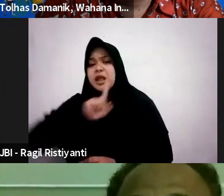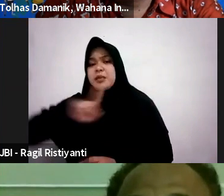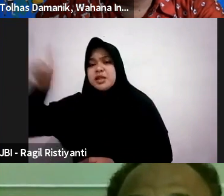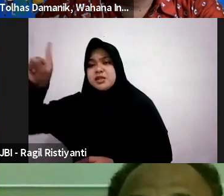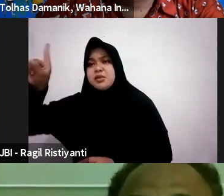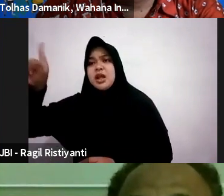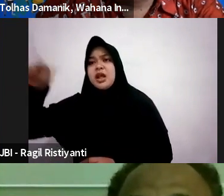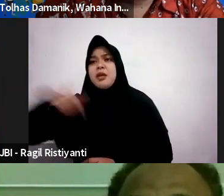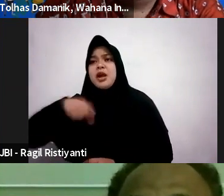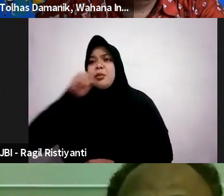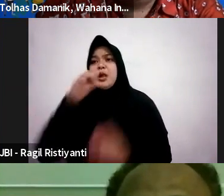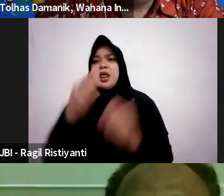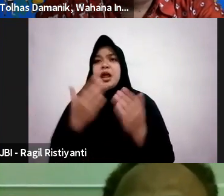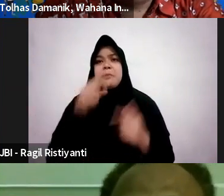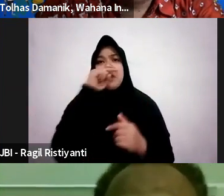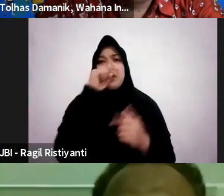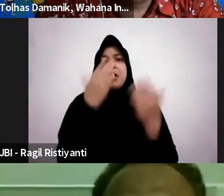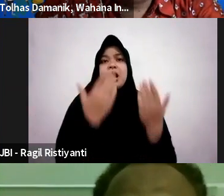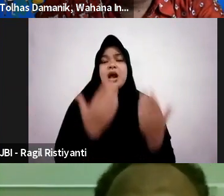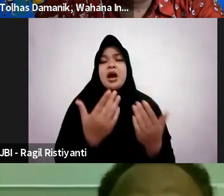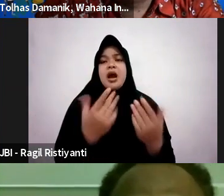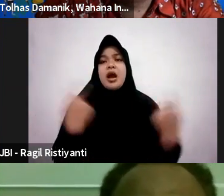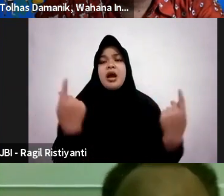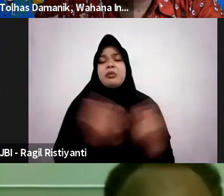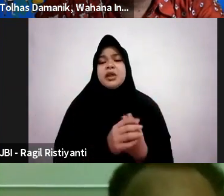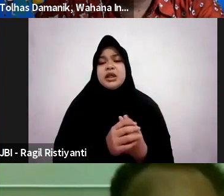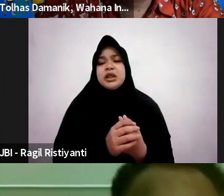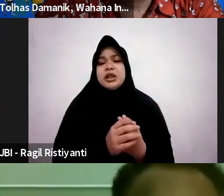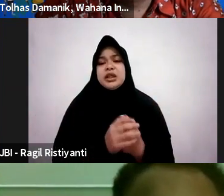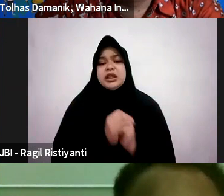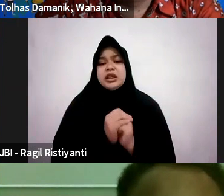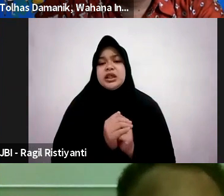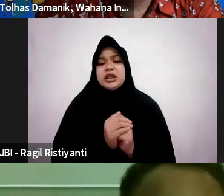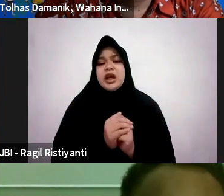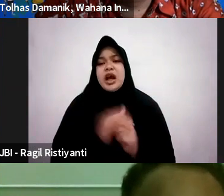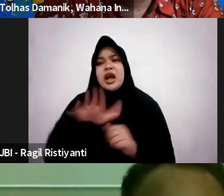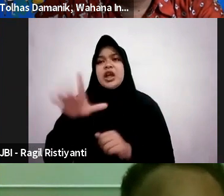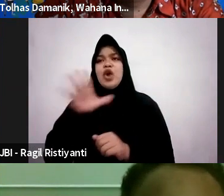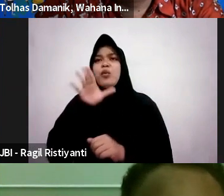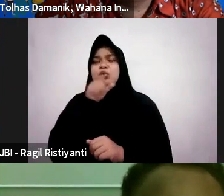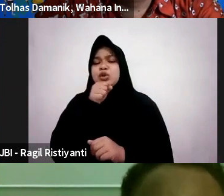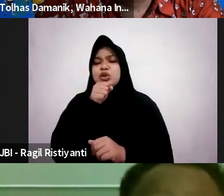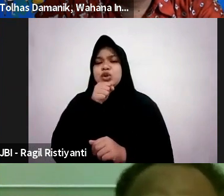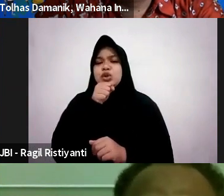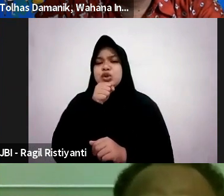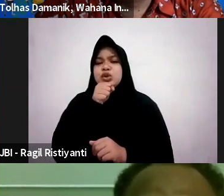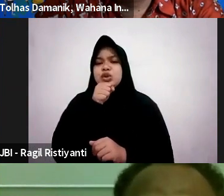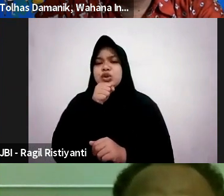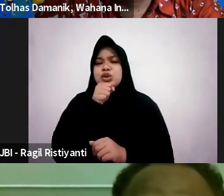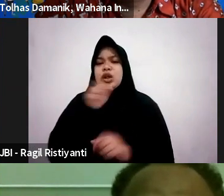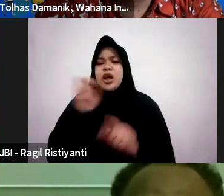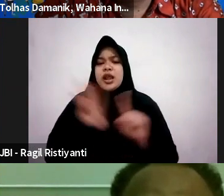bapak kami gitu anaknya nangis Gak mau dipindahin anaknya tuh umur berapa ya kayaknya umur13